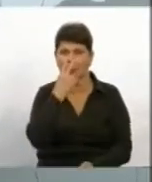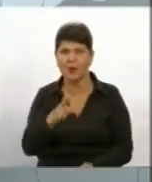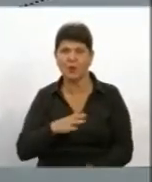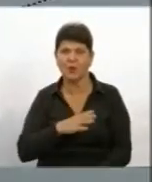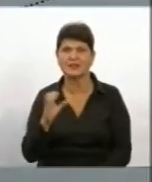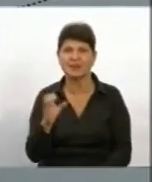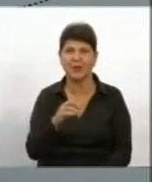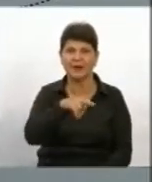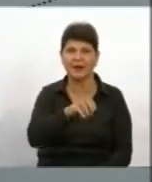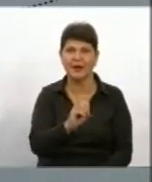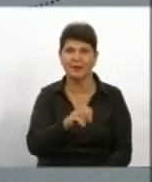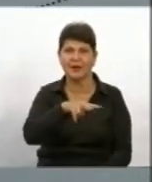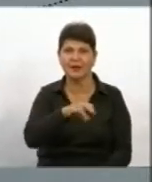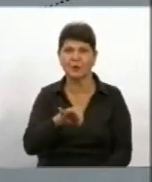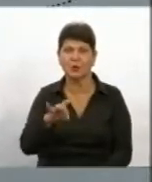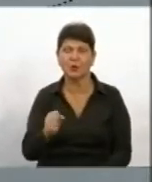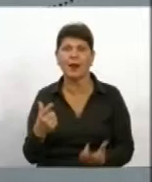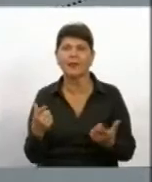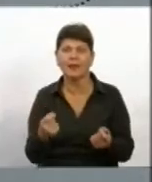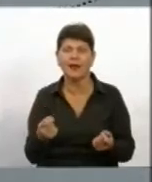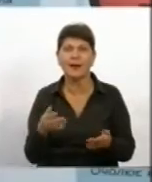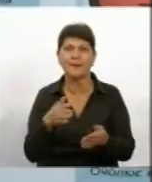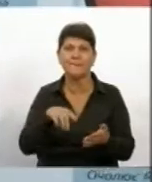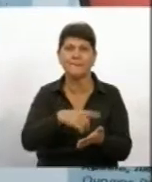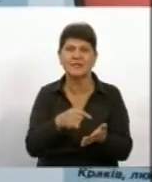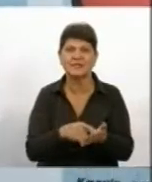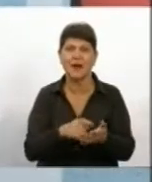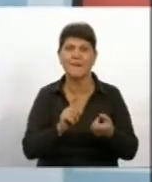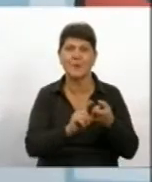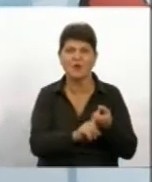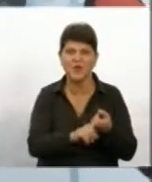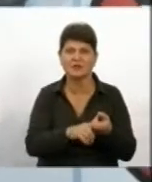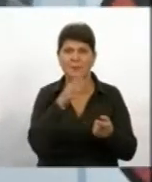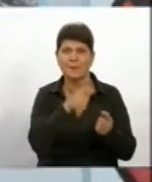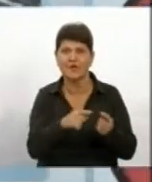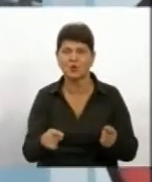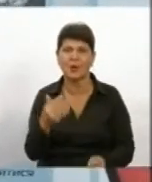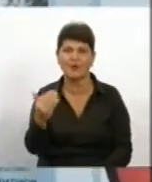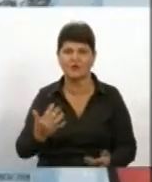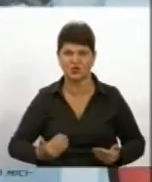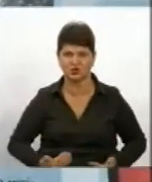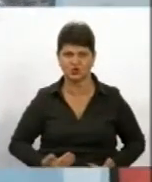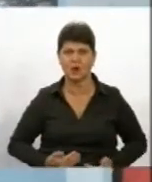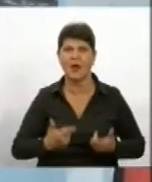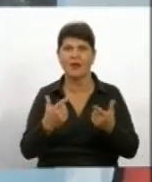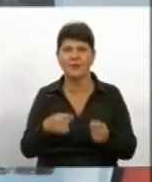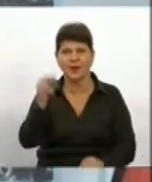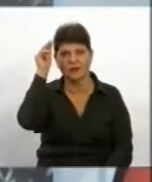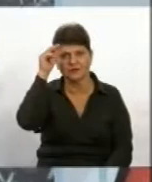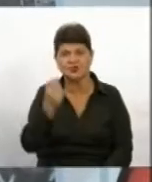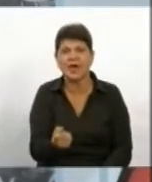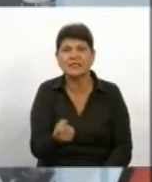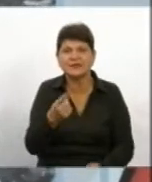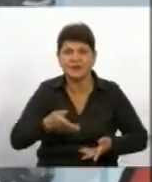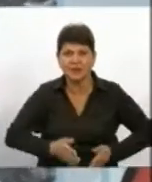Петлюра, які місця він відвідував і взагалі які міста пов'язані з певними періодами його життя. Де він навчався, звідки походив,